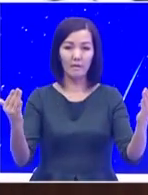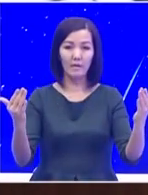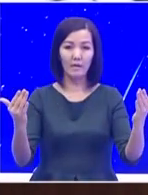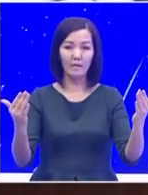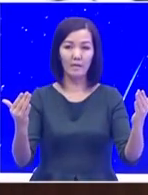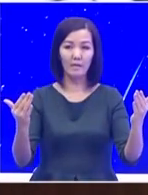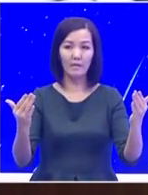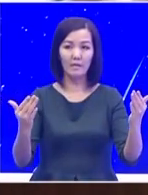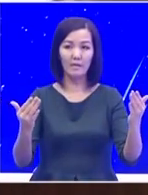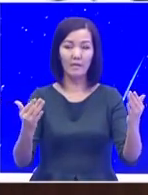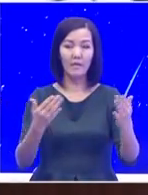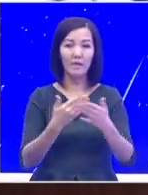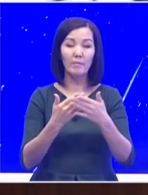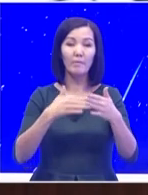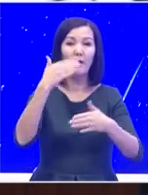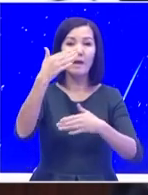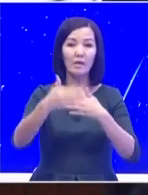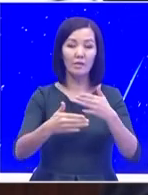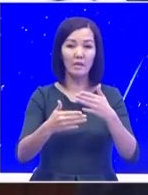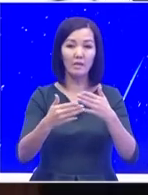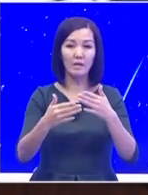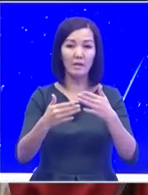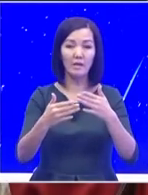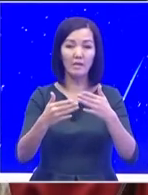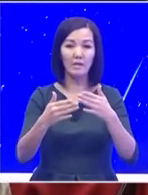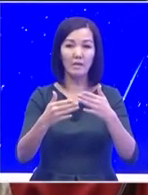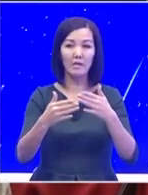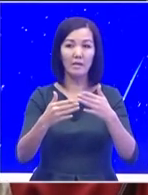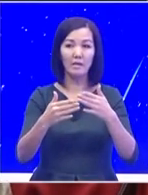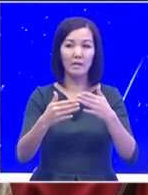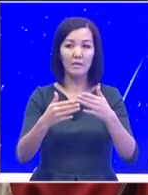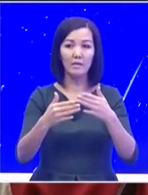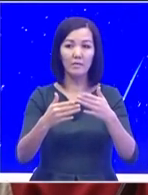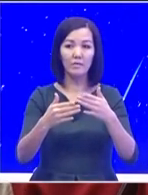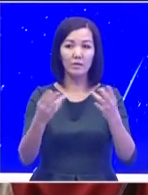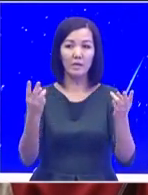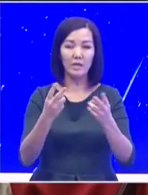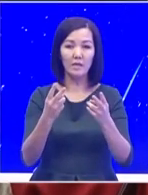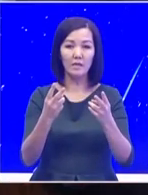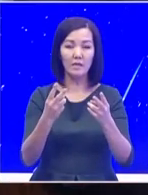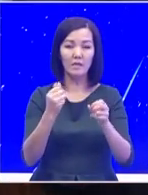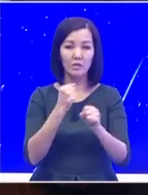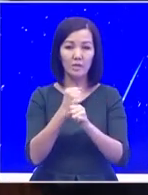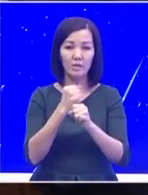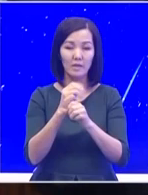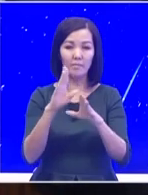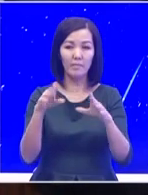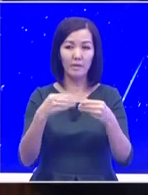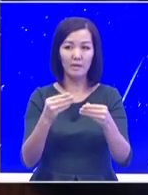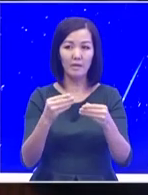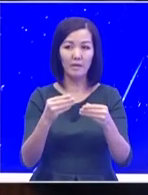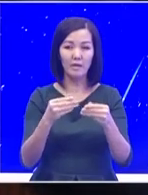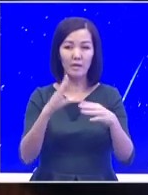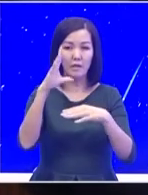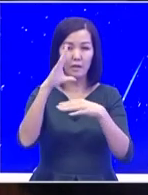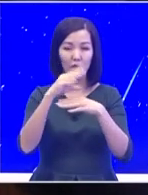шатер ар жағында заттарыңыз болады. Сондай да бір жерге мұшымыз деді. Соны айтты. Мұны жасап бересіздерге. Кешке